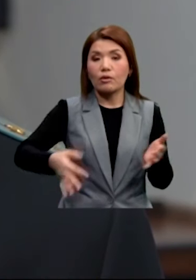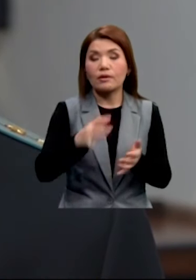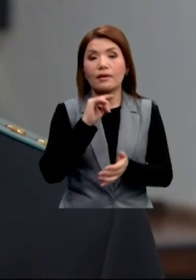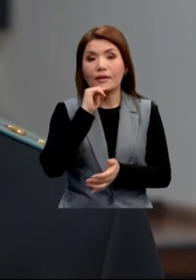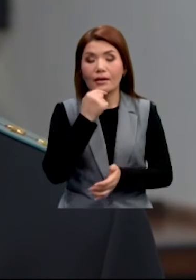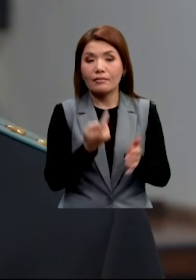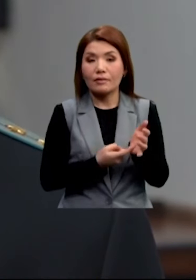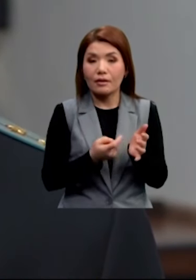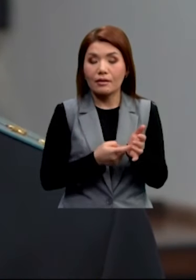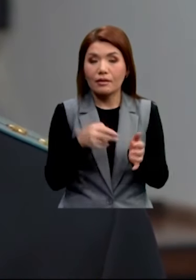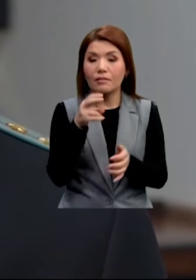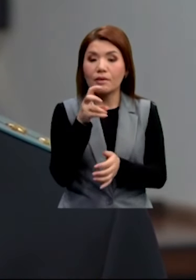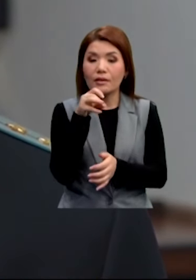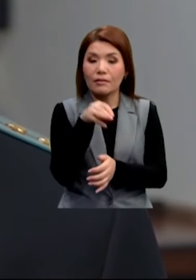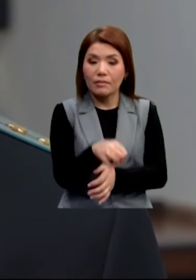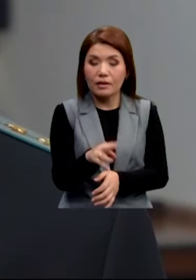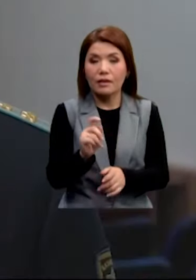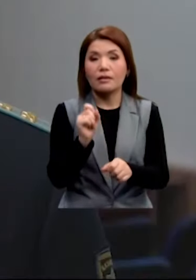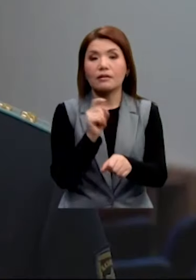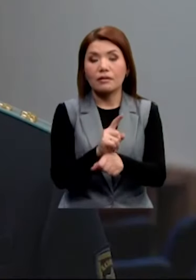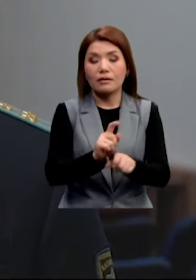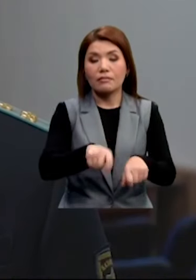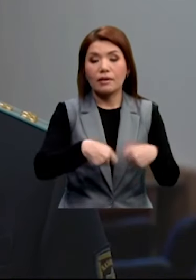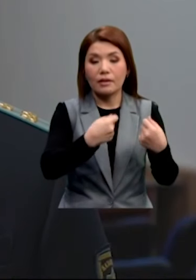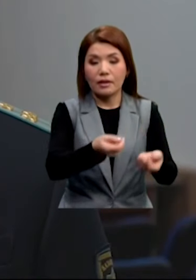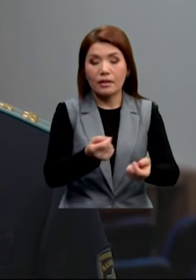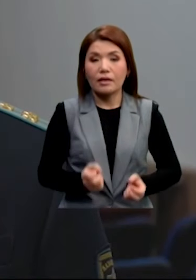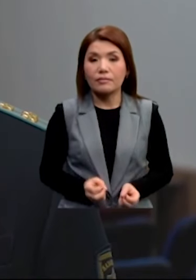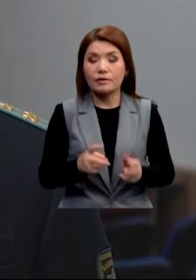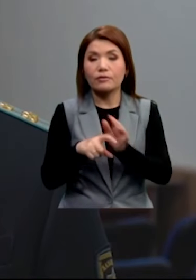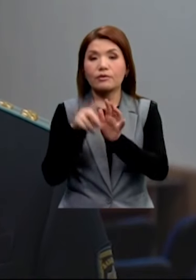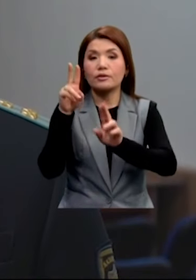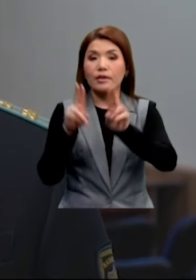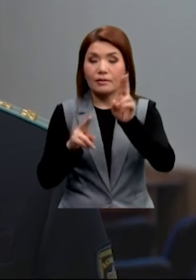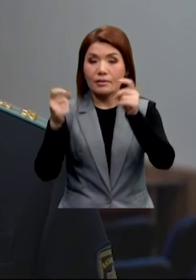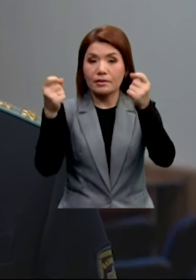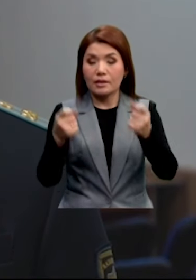экономикалык тергеп-текшерүү департаментине тапшырылды. Кылмыштык кодексинин талаптарына